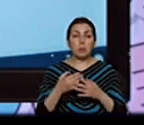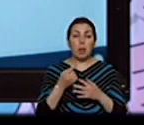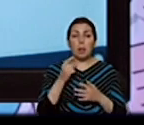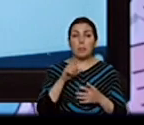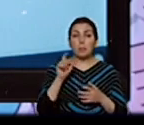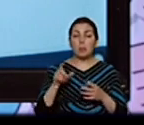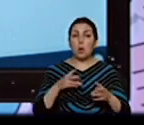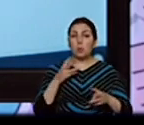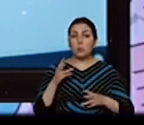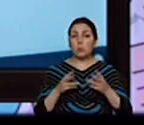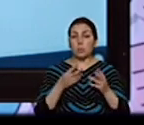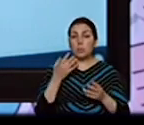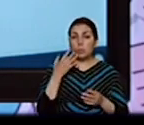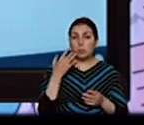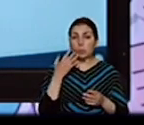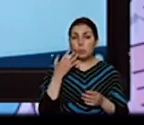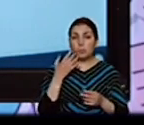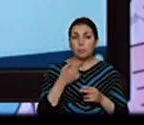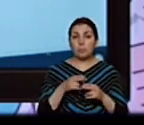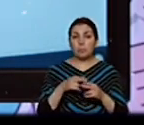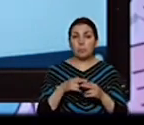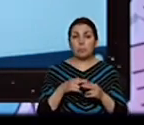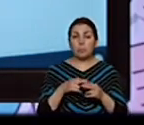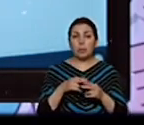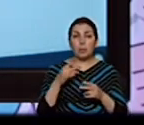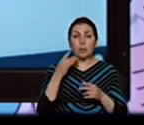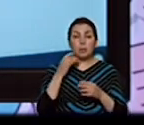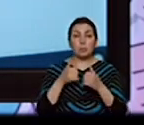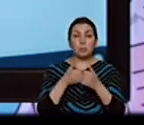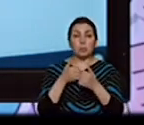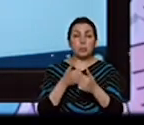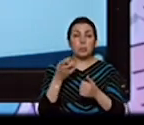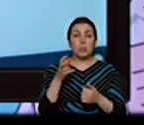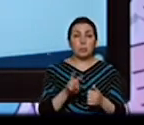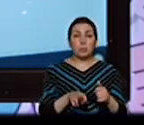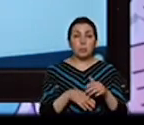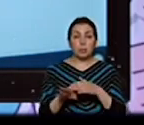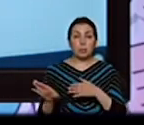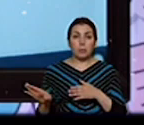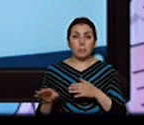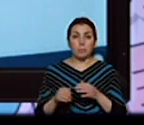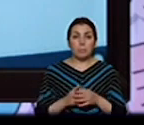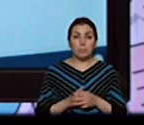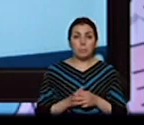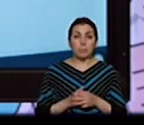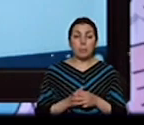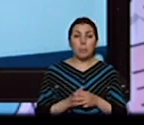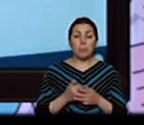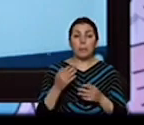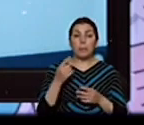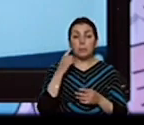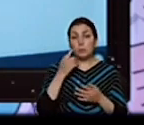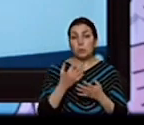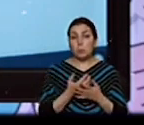biri xursand etar. Izma-iz kelib ketar. Bu topishmoqni siz